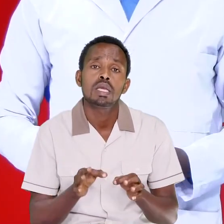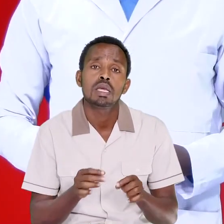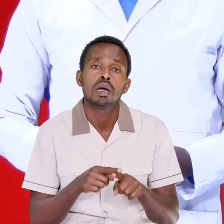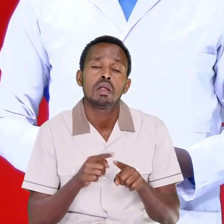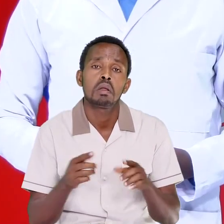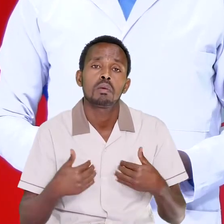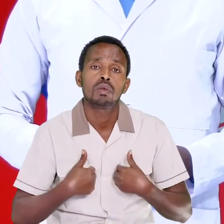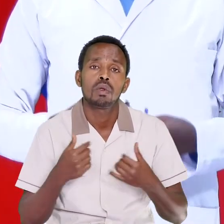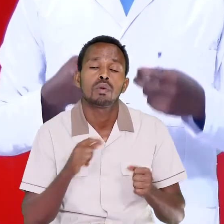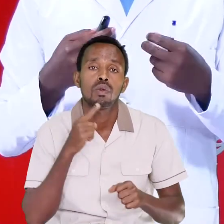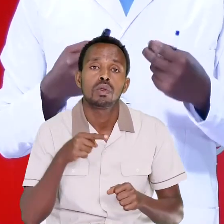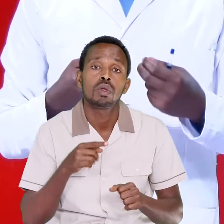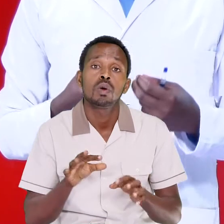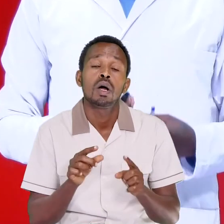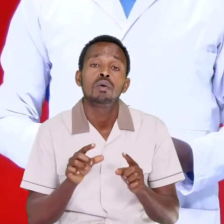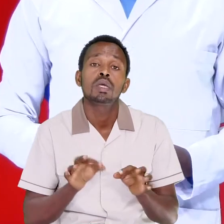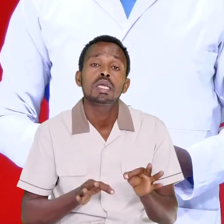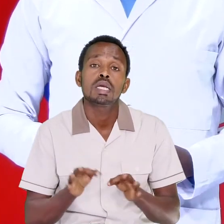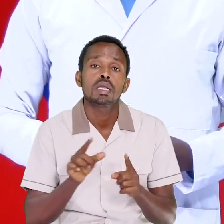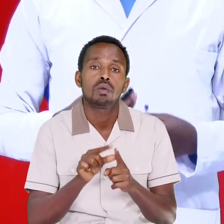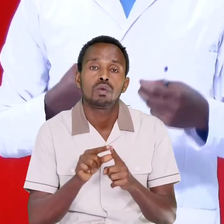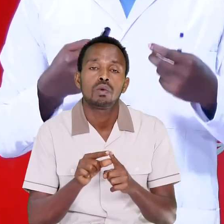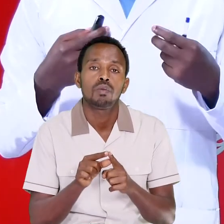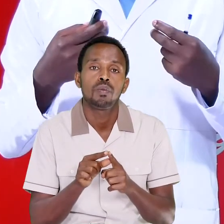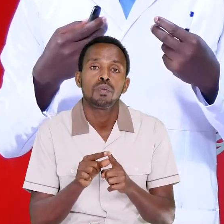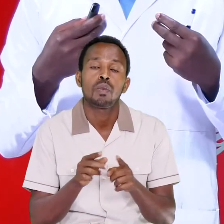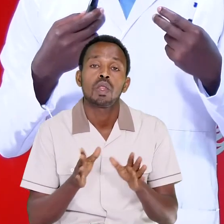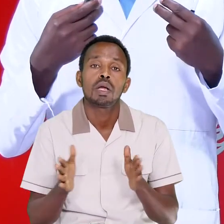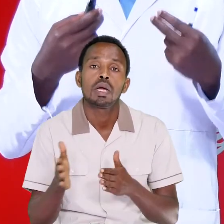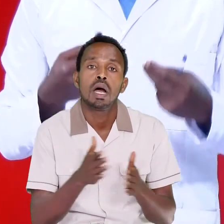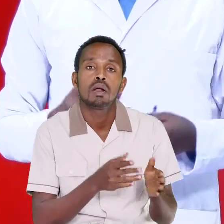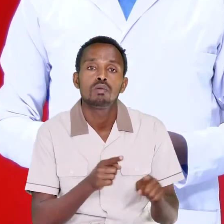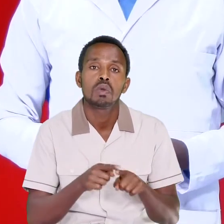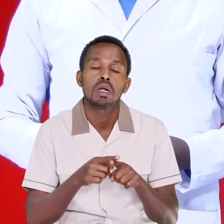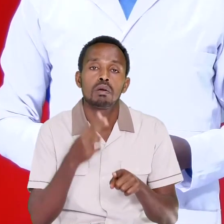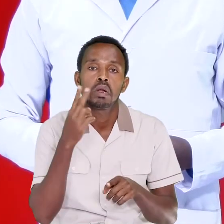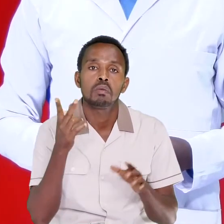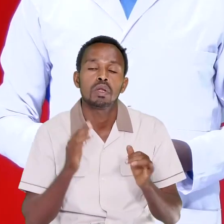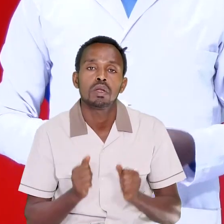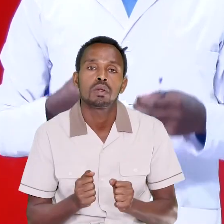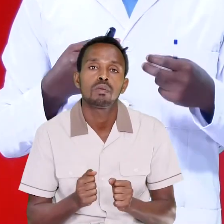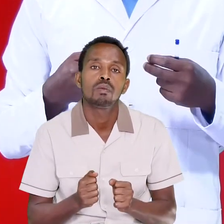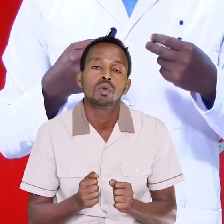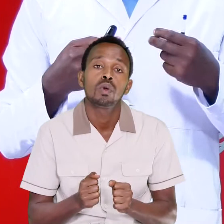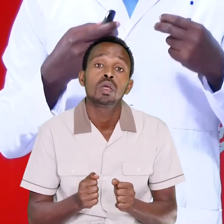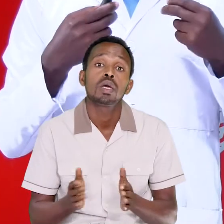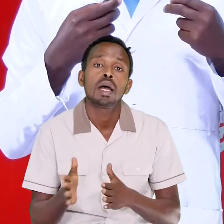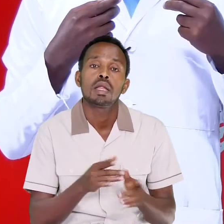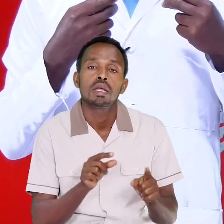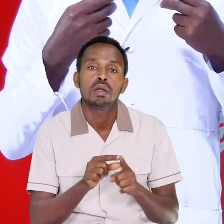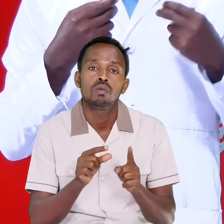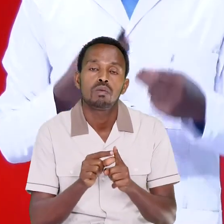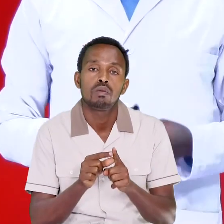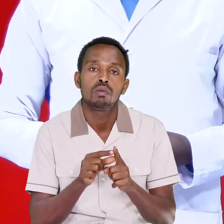danda'u jechuudha. Hiikni jechootaa kun karaa adda addaa ilaalamuu danda'a. Karaa jechoonni kun